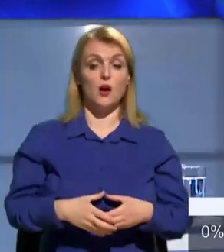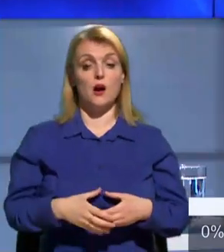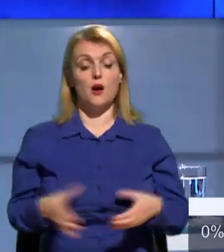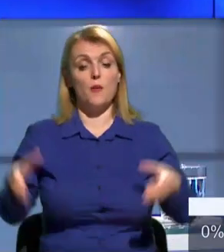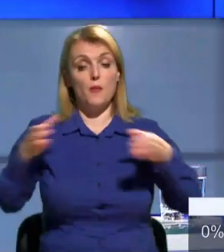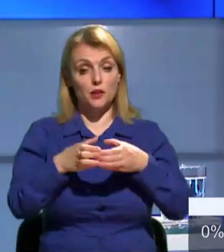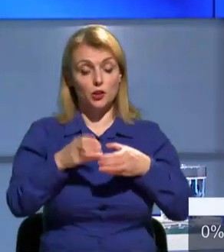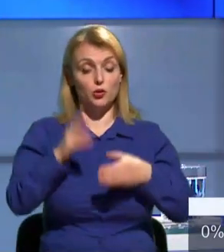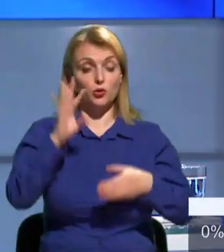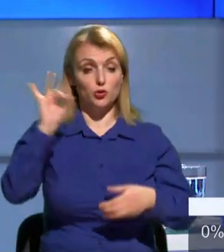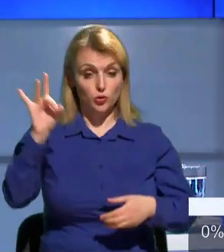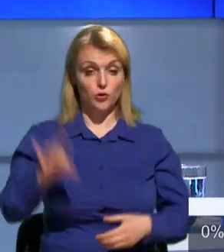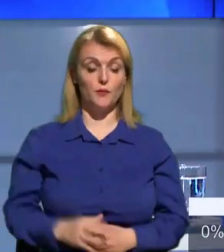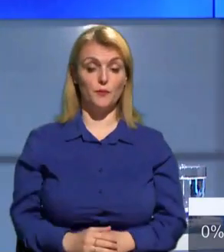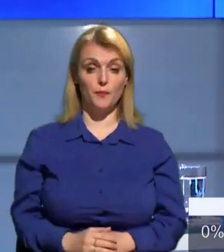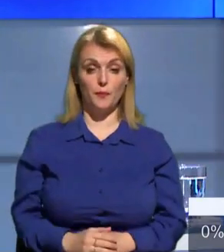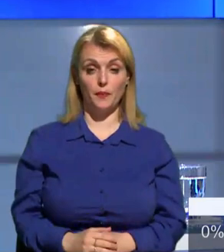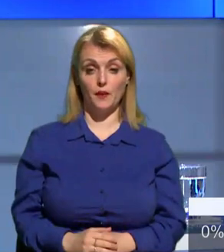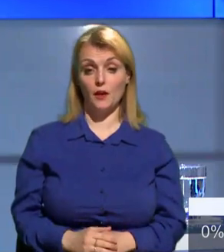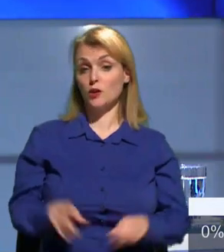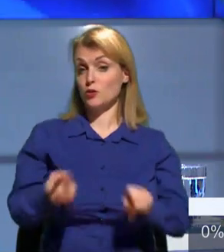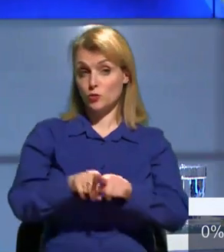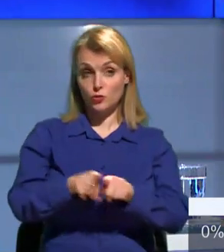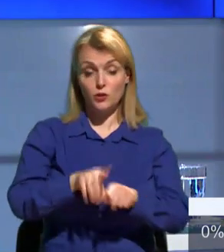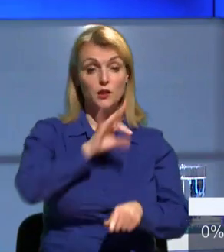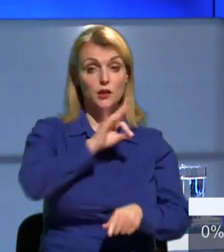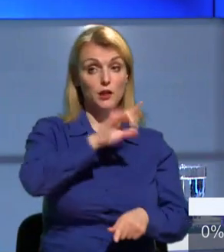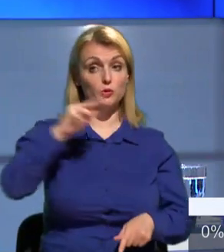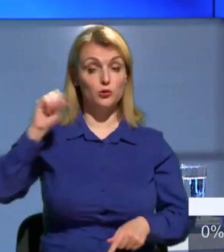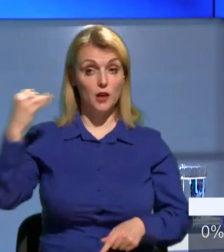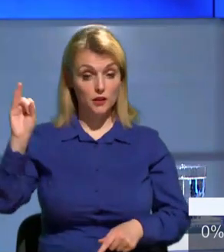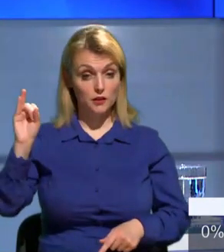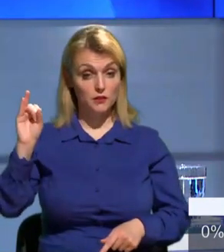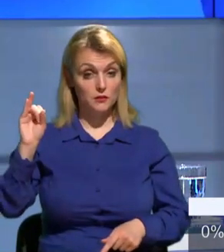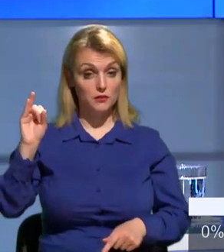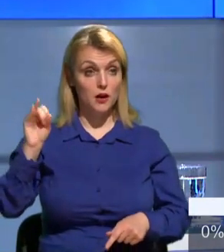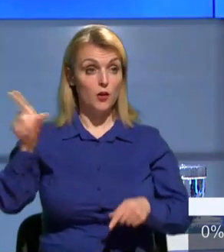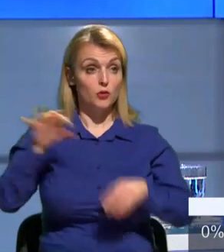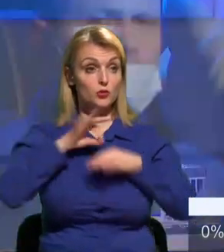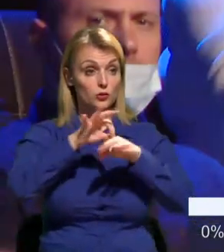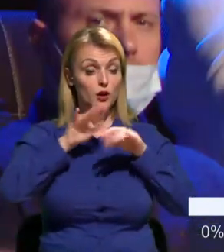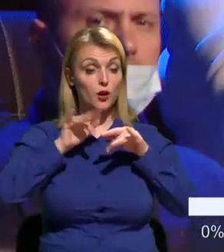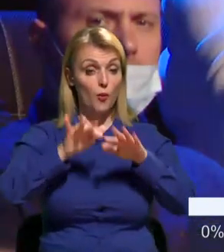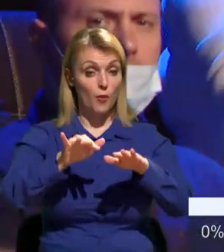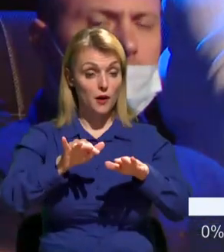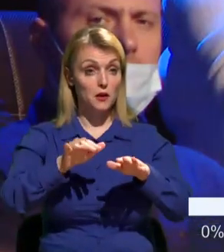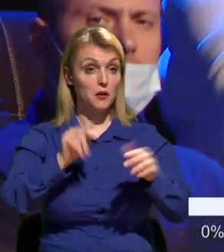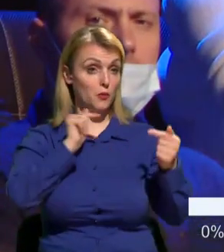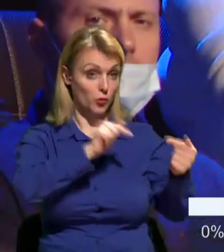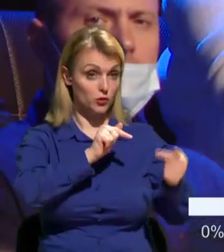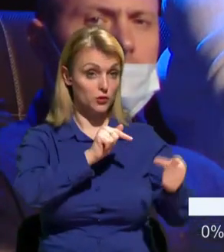Partidul Șor. Totuși, Renato Usatăi a dus o campanie anti-Dodon.